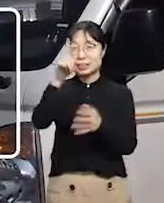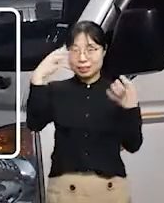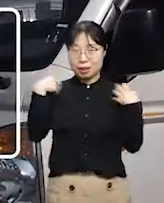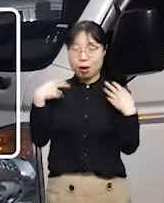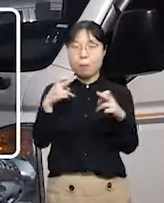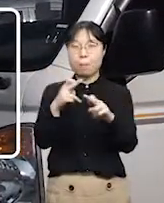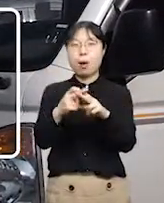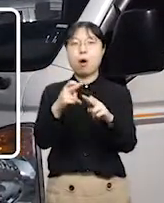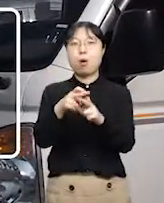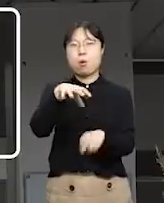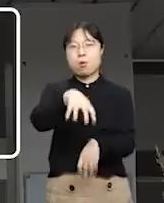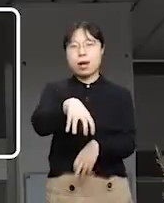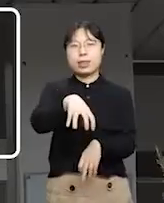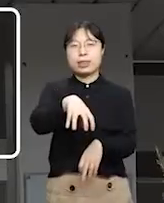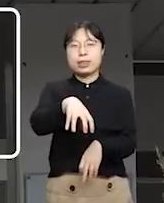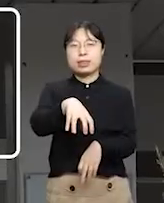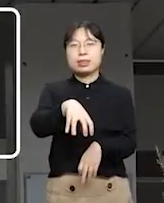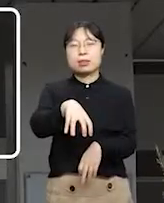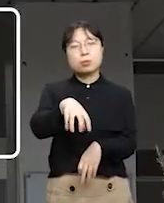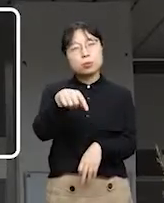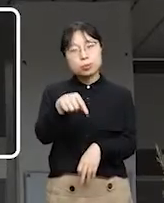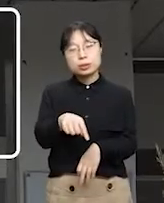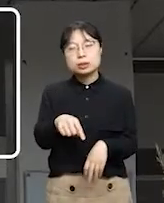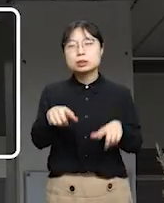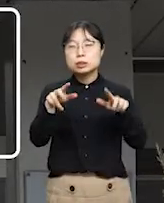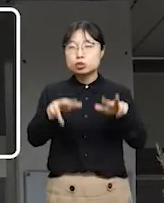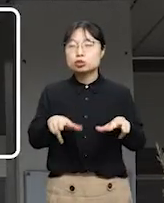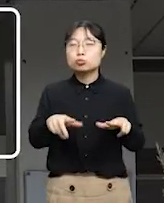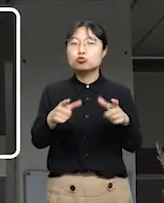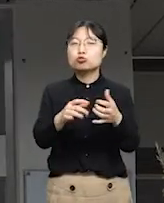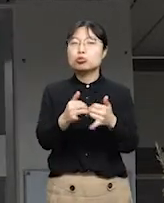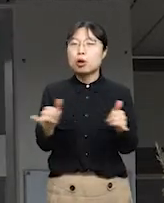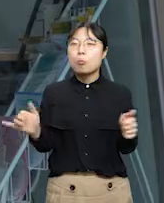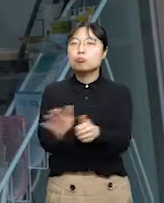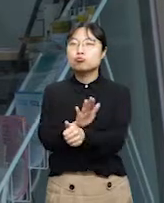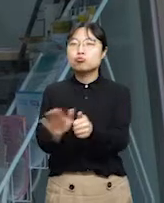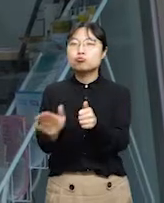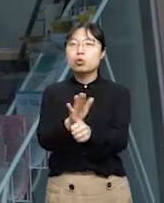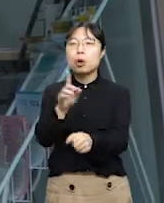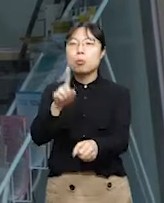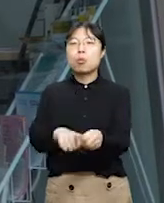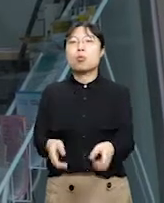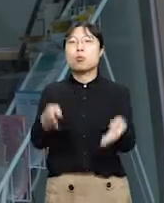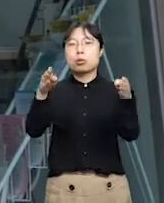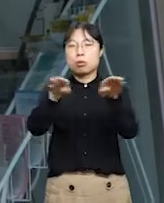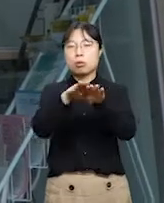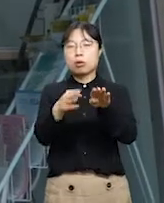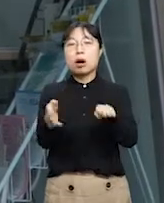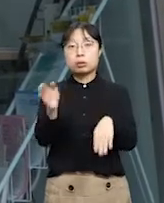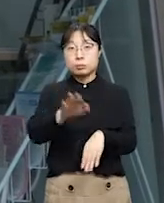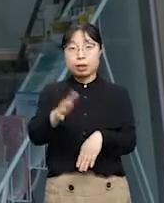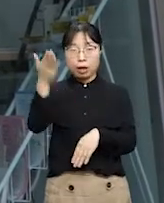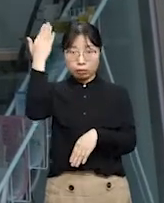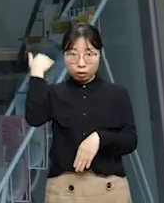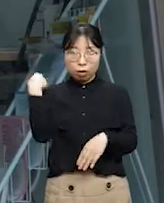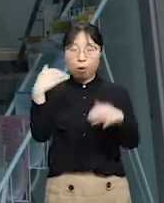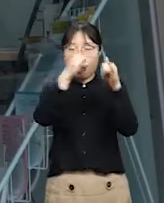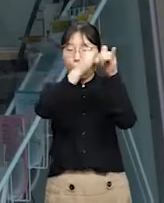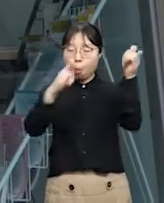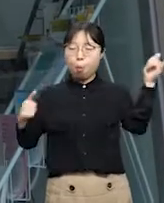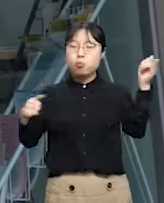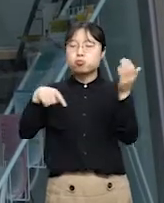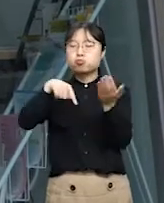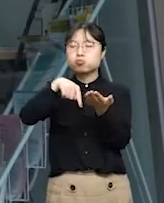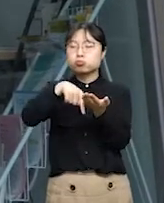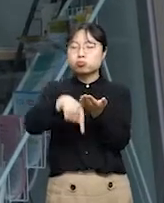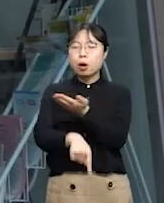앞인데요. 지금은 시민들을 위해서 업무를 보는 곳으로 사용되고 있지만 사실 이곳은 역사적으로 아주 깊은 의미가 있는 곳이라고 합니다. 어떤